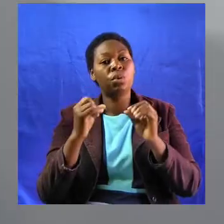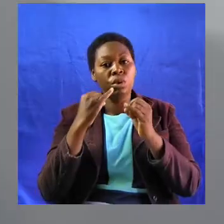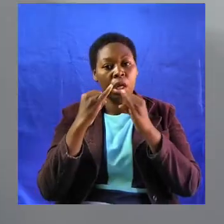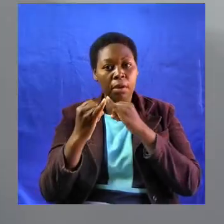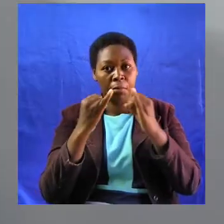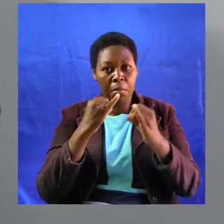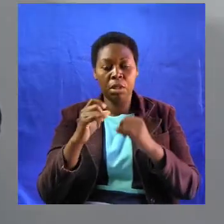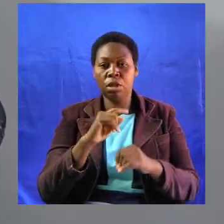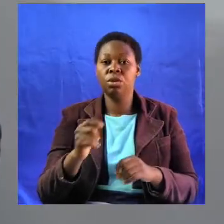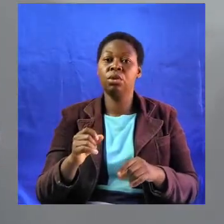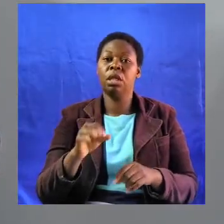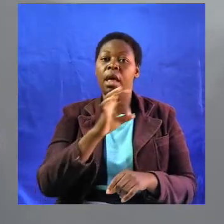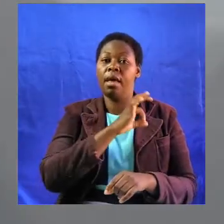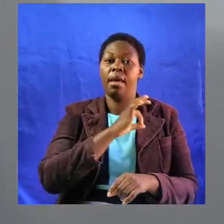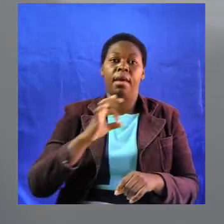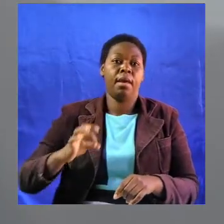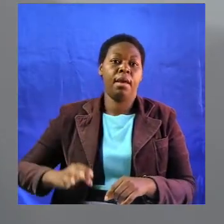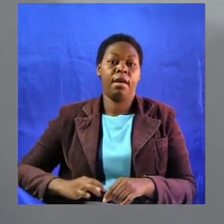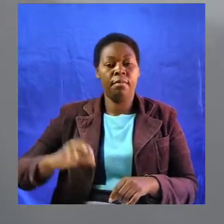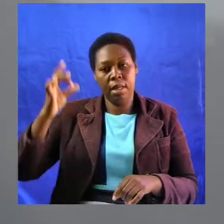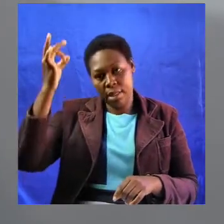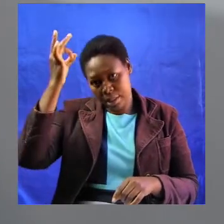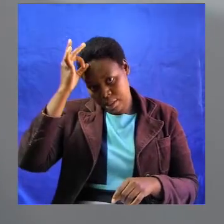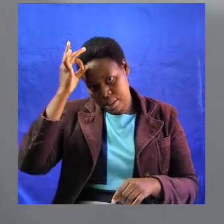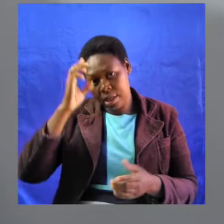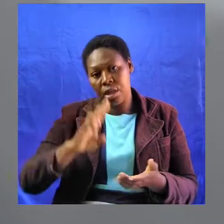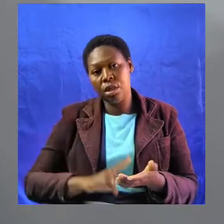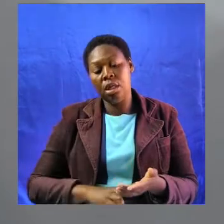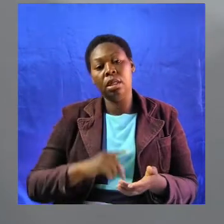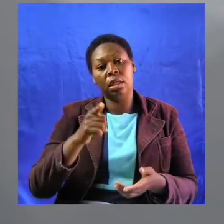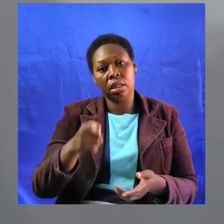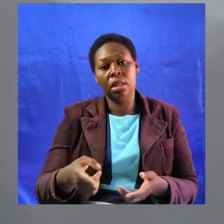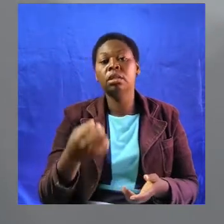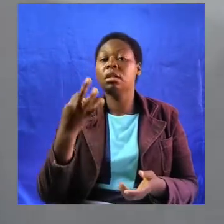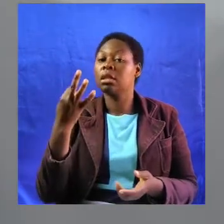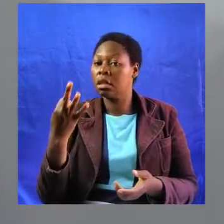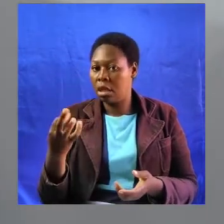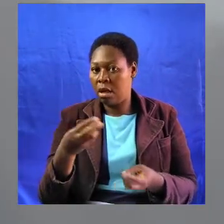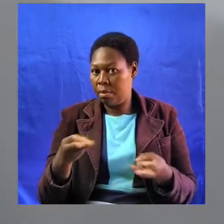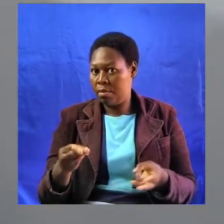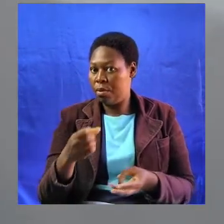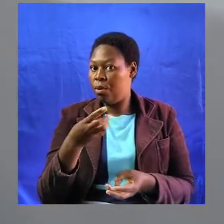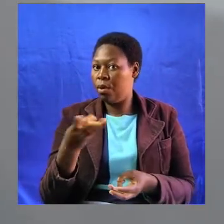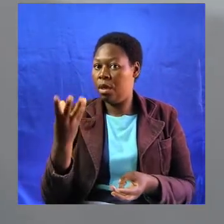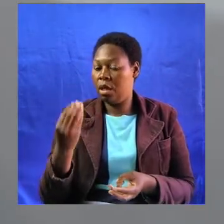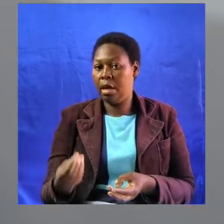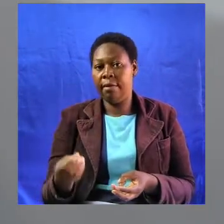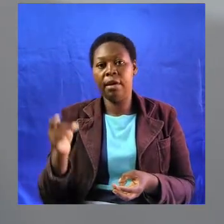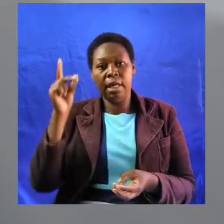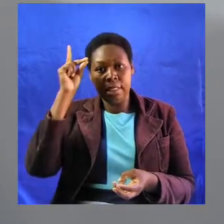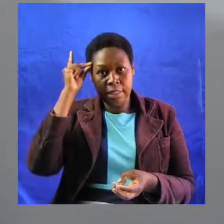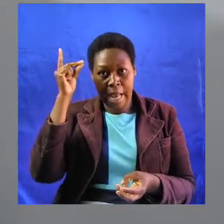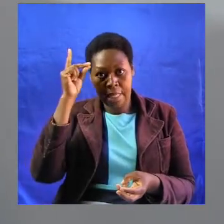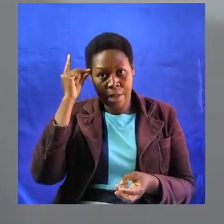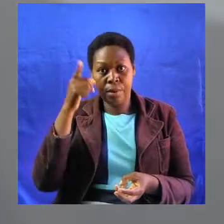apa ndopa ive na Daniel. But anga atoronga kuti Daniel kunyangwa ari pavatatu ndiye wandiruda kuti ave